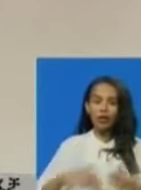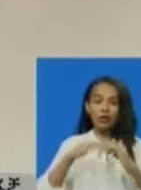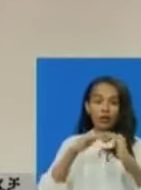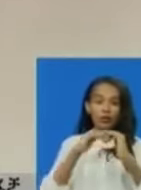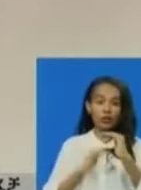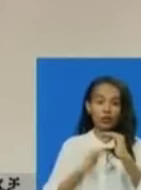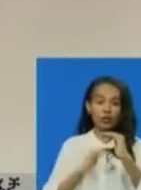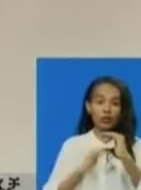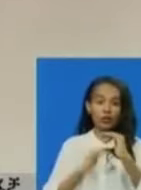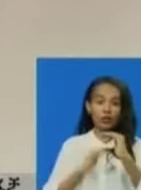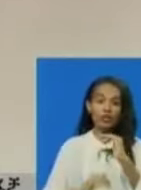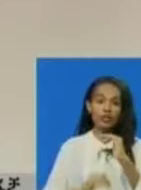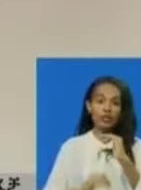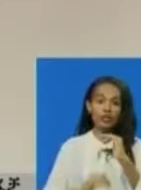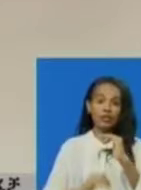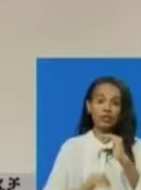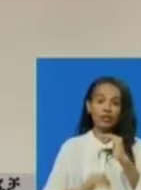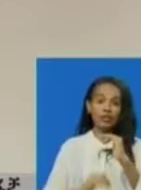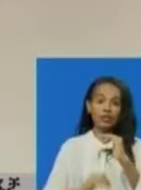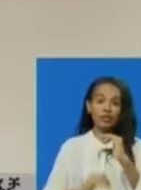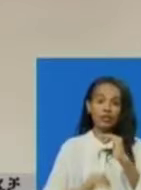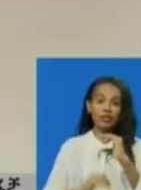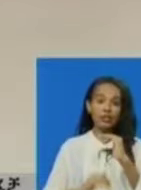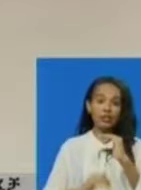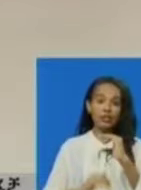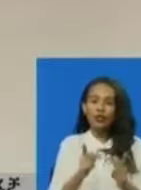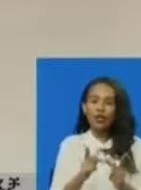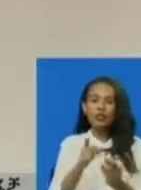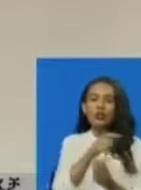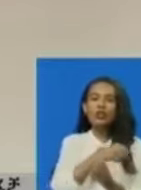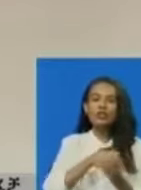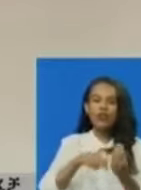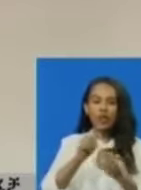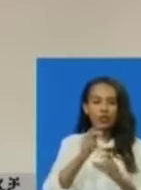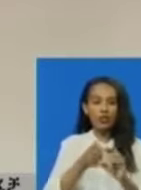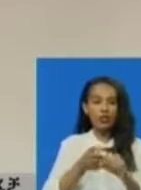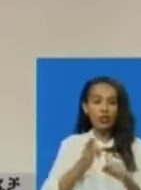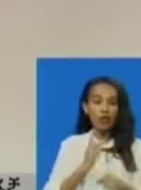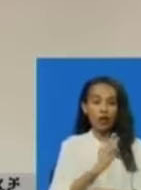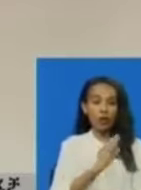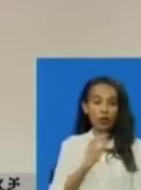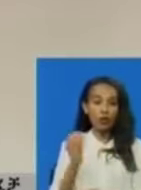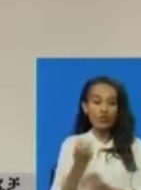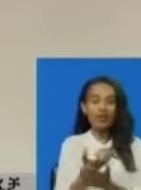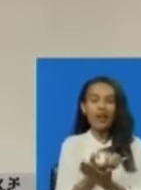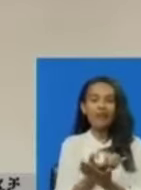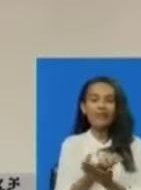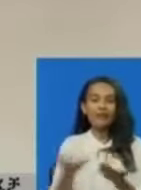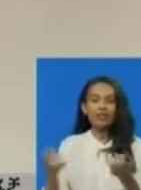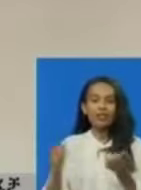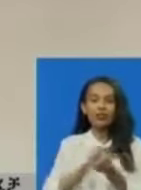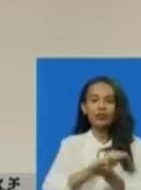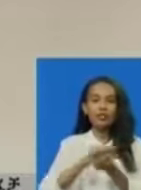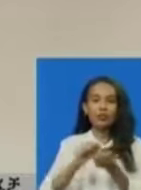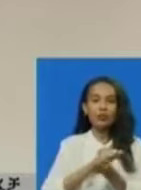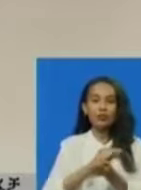የጎደለበት፣ ሰዎች ከቀያቸው የተፈናቀሉበትና ንብረት